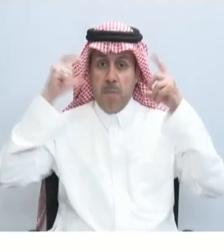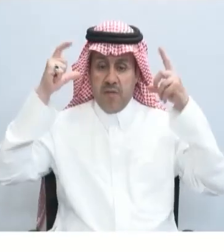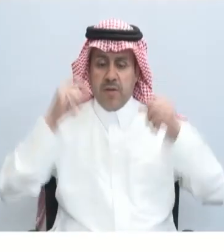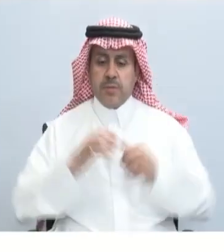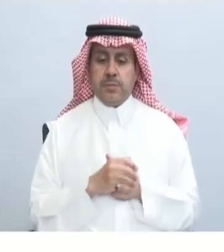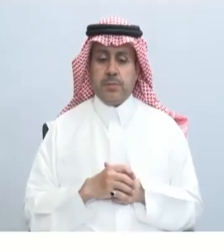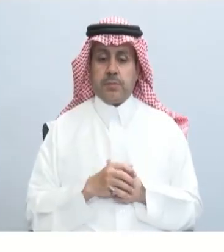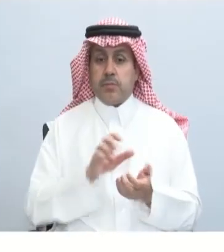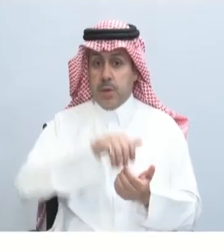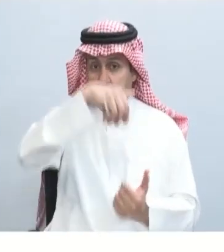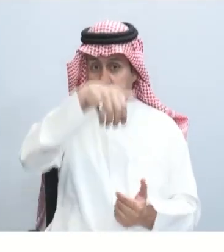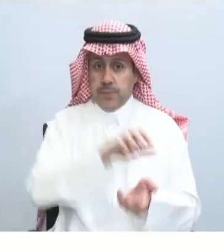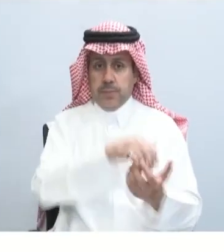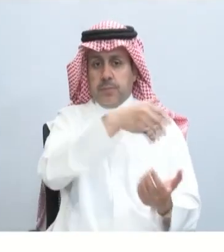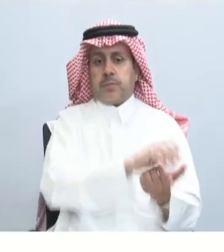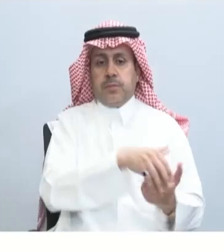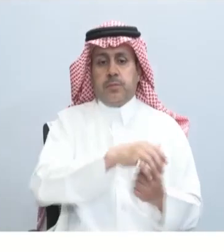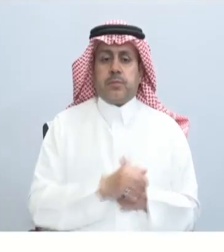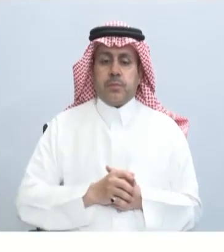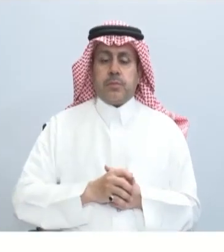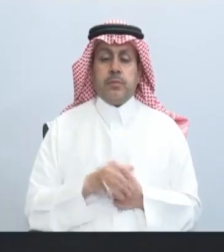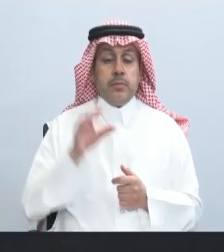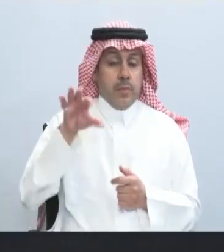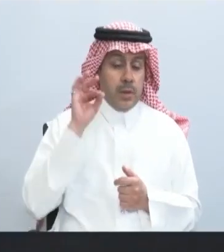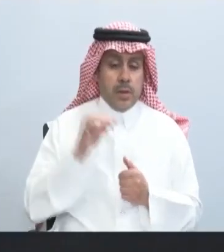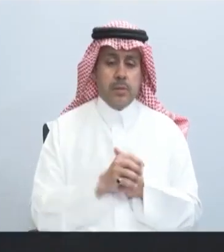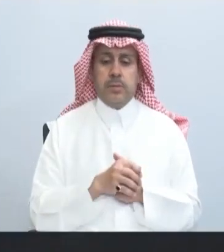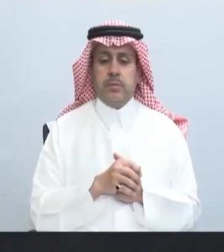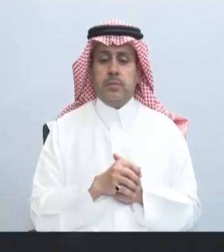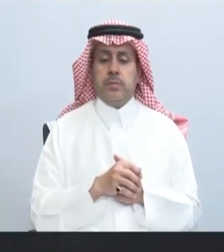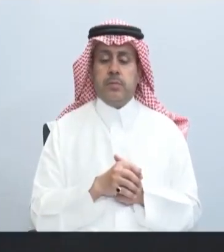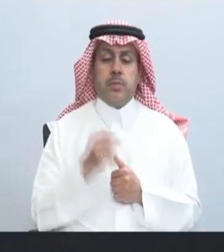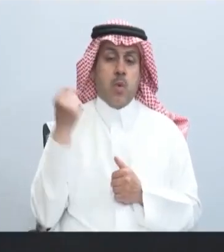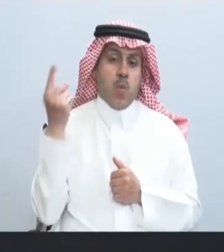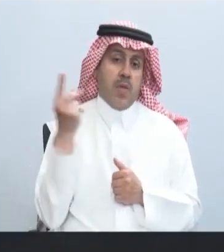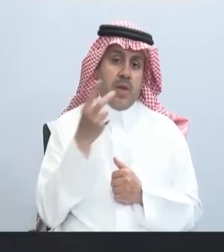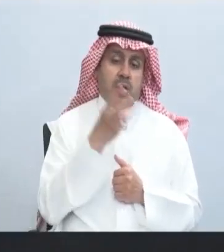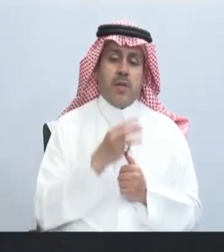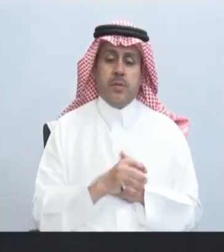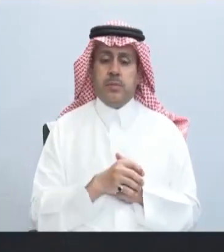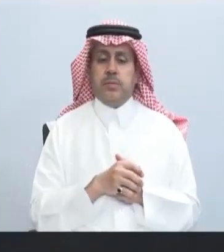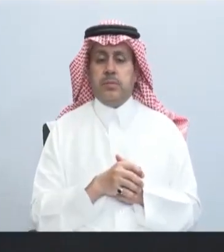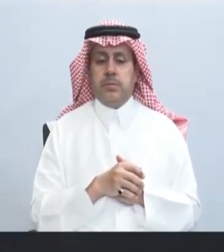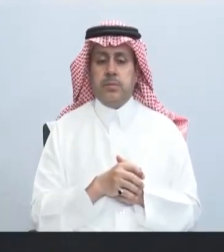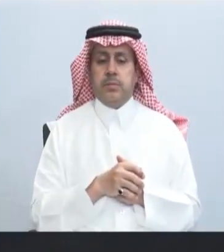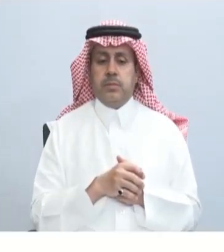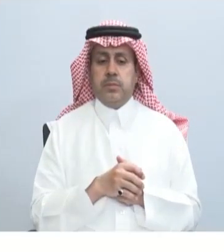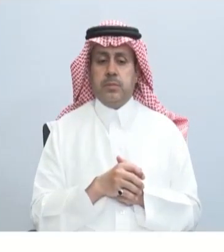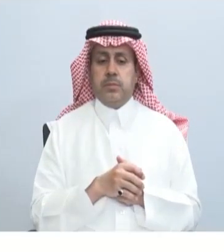المعرفه نختار الكنوز بالتسار تسلسل الرقمي بدءا من الرقم